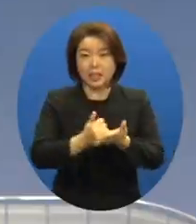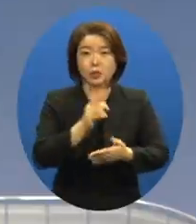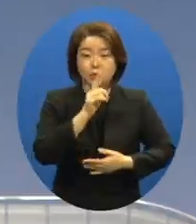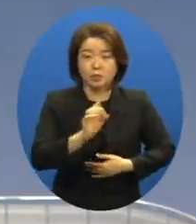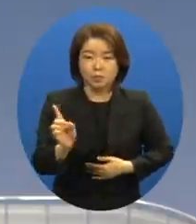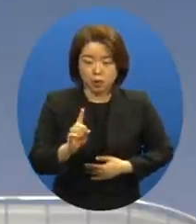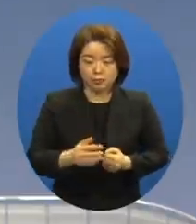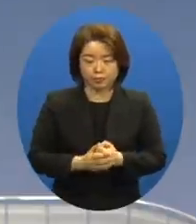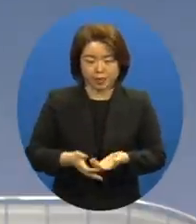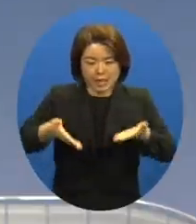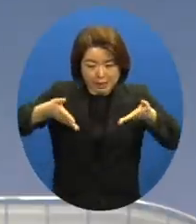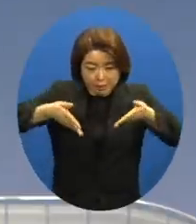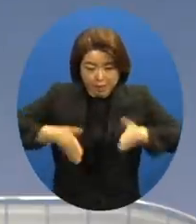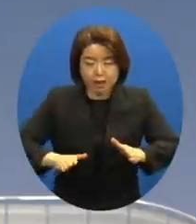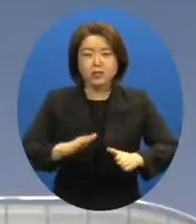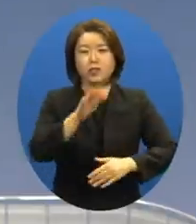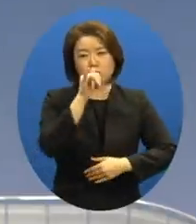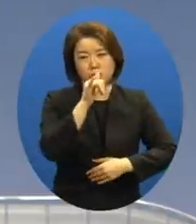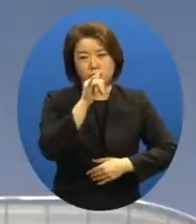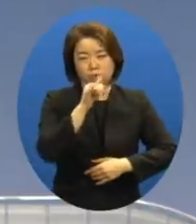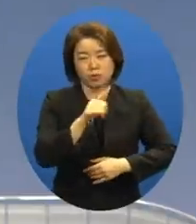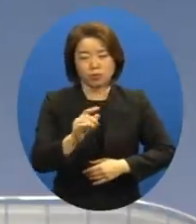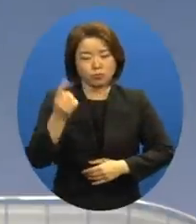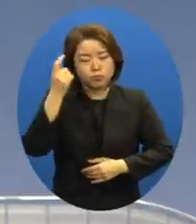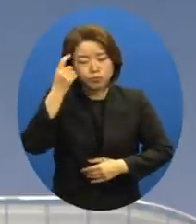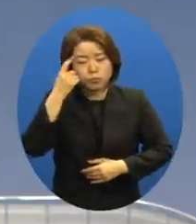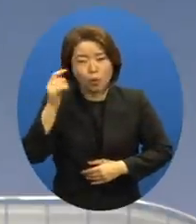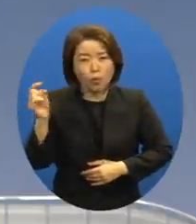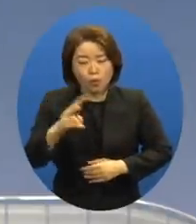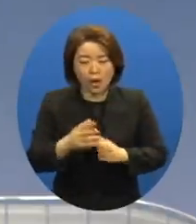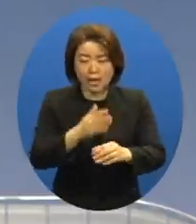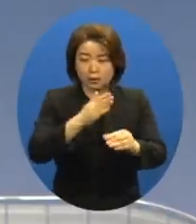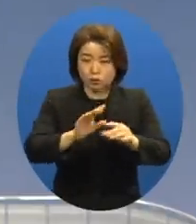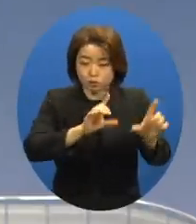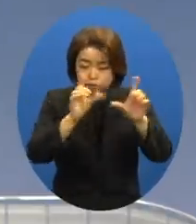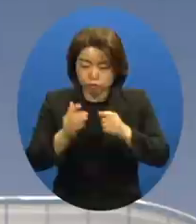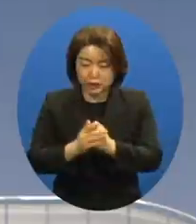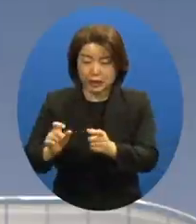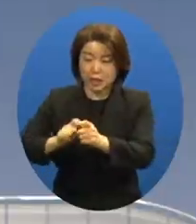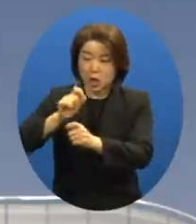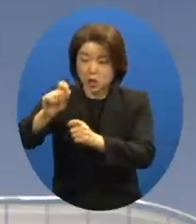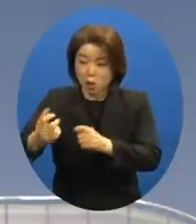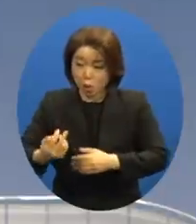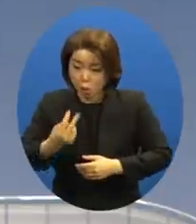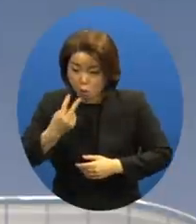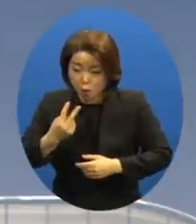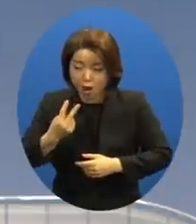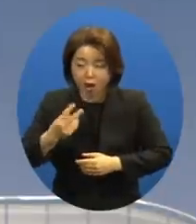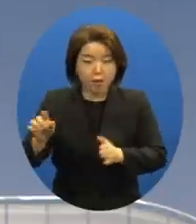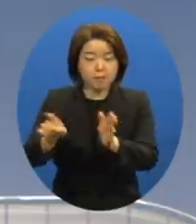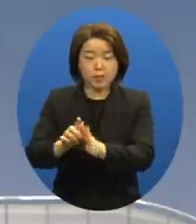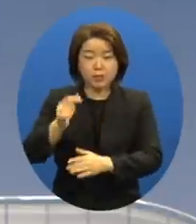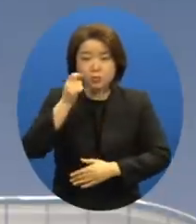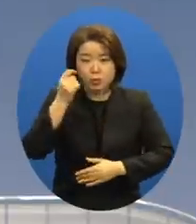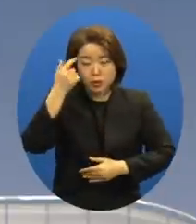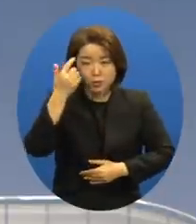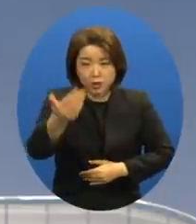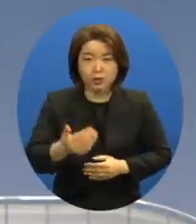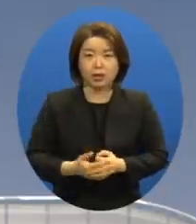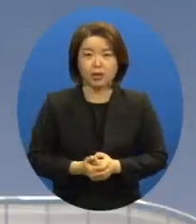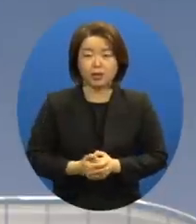하는데 어째서 중생도 영생 도 믿을 수 없다고 하려면 여러분